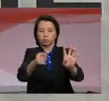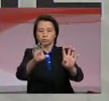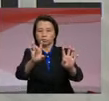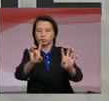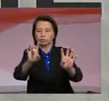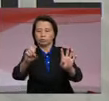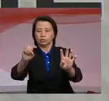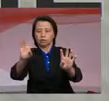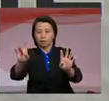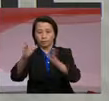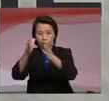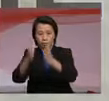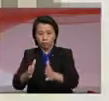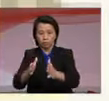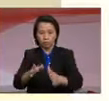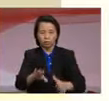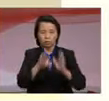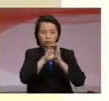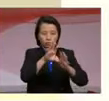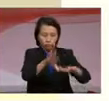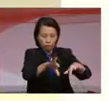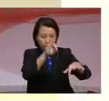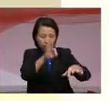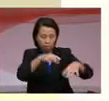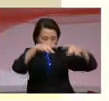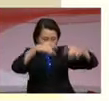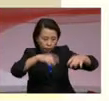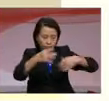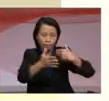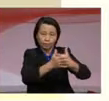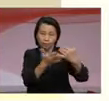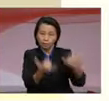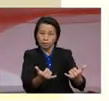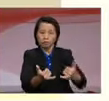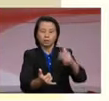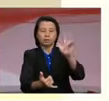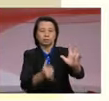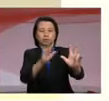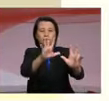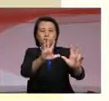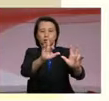45,808 individu. Jumlah sampel yang diambil dan diuji setakat ini adalah